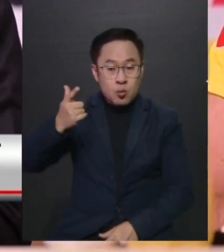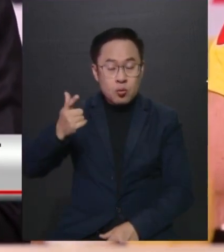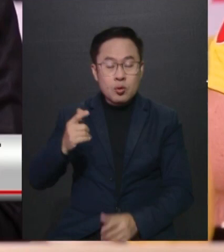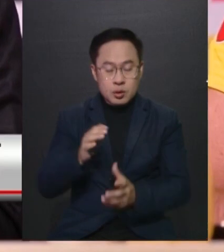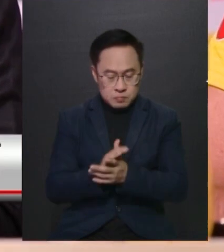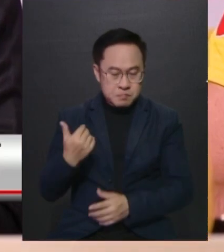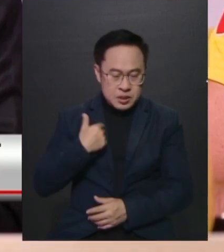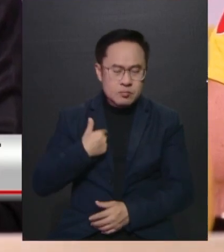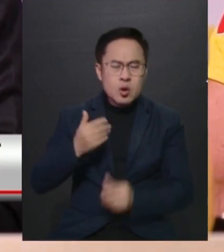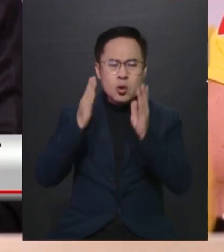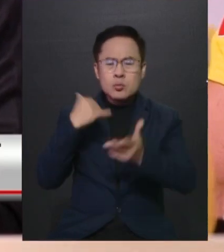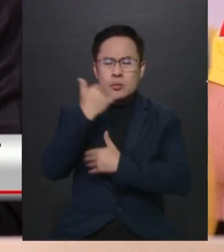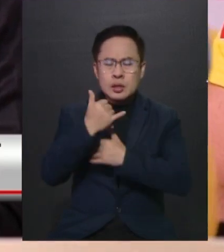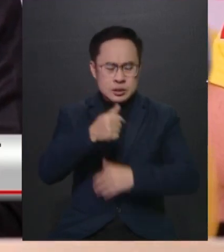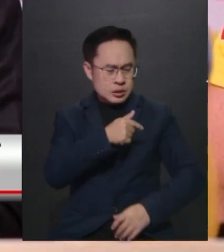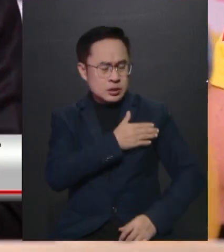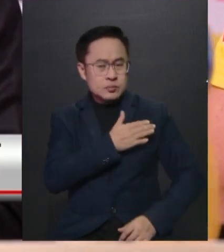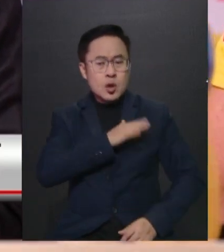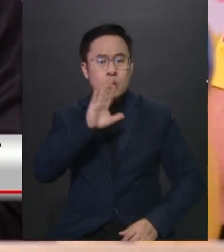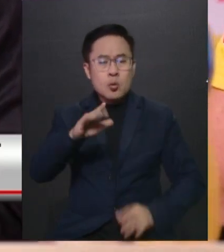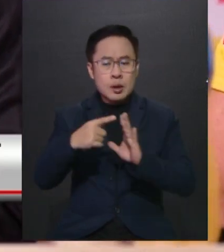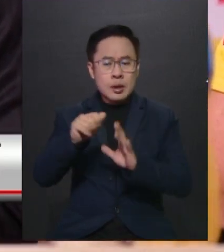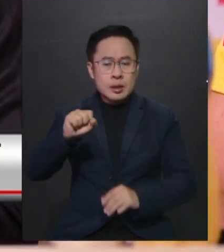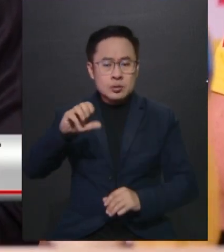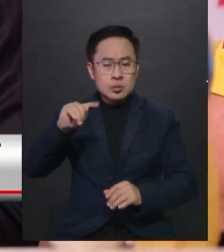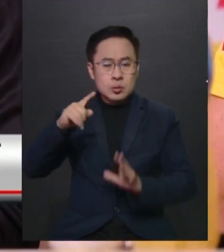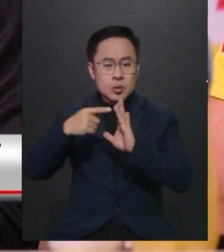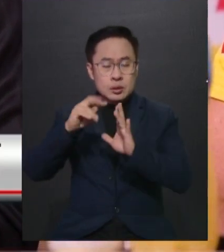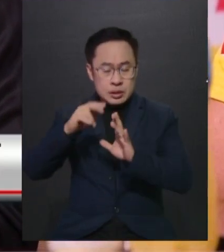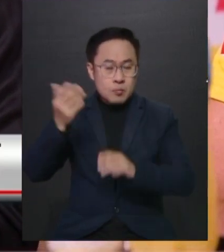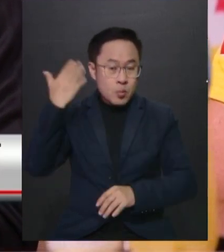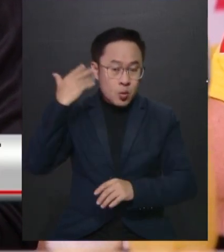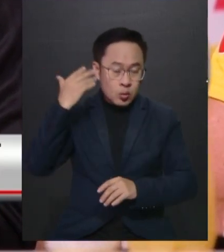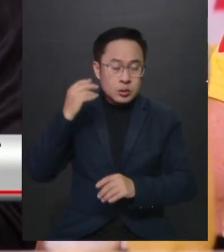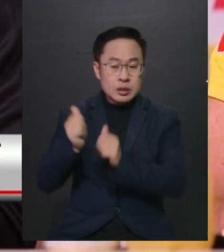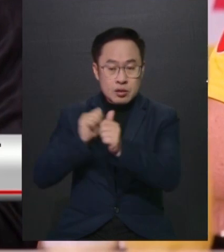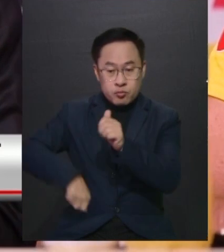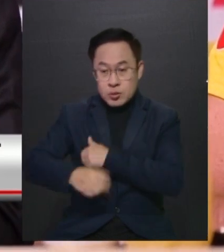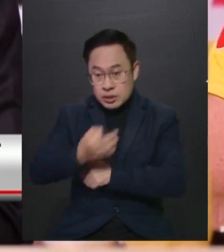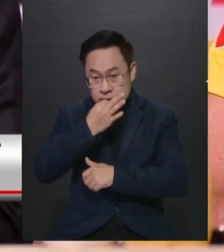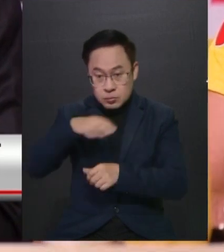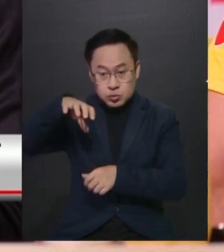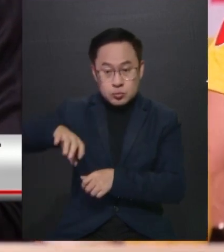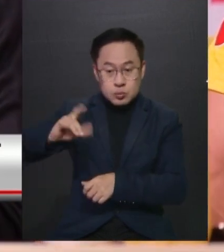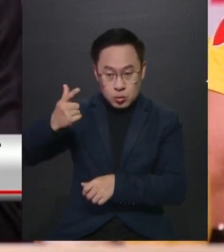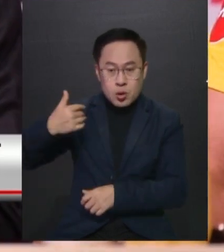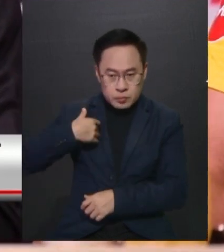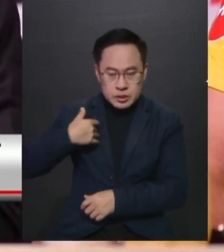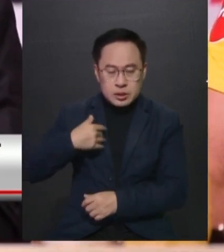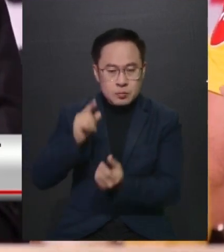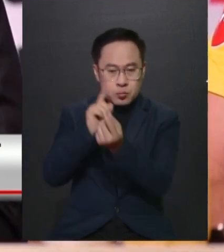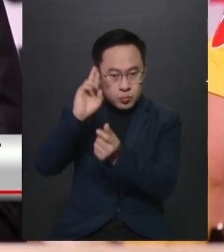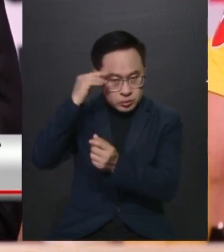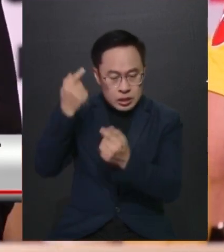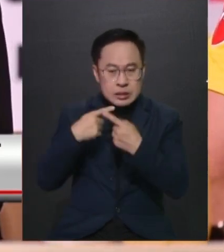นุกครับได้มาเล่นฟุตบอลที่นี่เนี่ยท่ามกลางสภาพอากาศที่หนาวไม่เหมือนบ้านเราแต่ก็ถือว่ายังสบายดีอยู่แล้วก็อาจจะเหนื่อยสักเล็กน้อยนะ